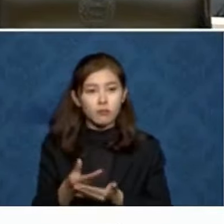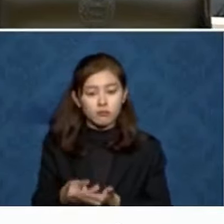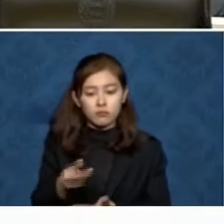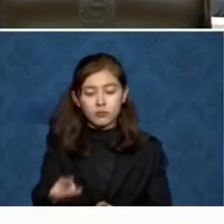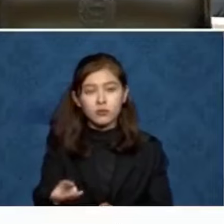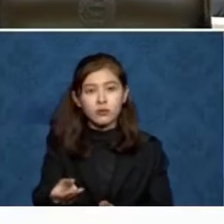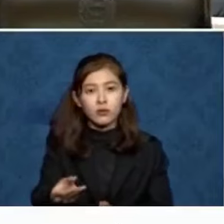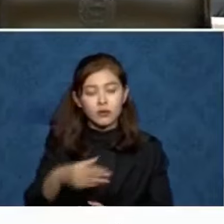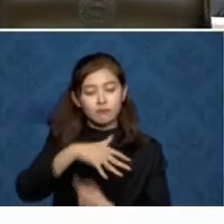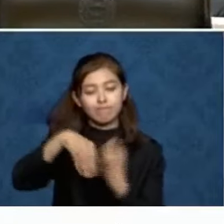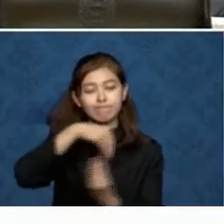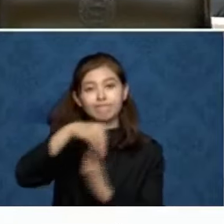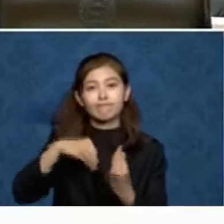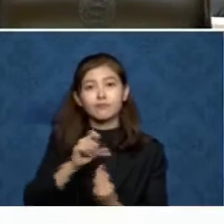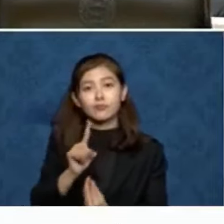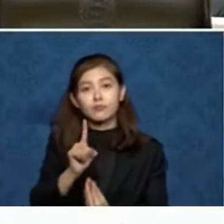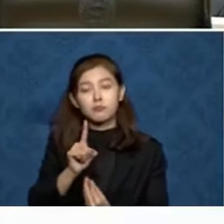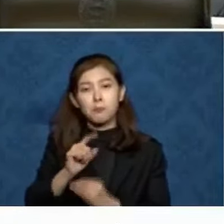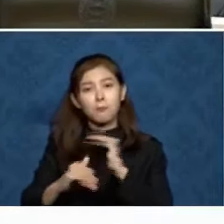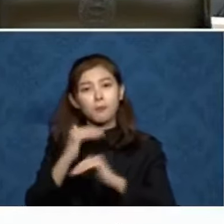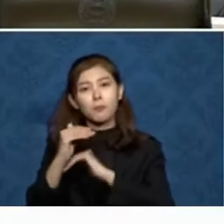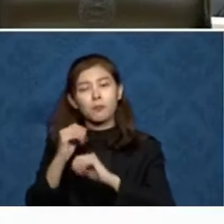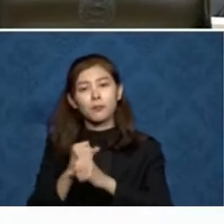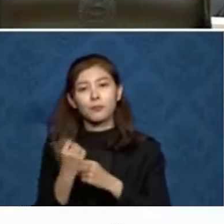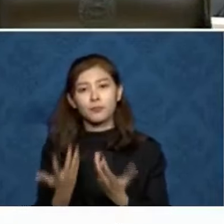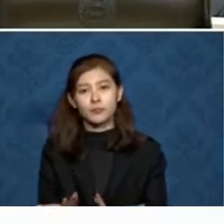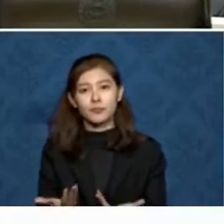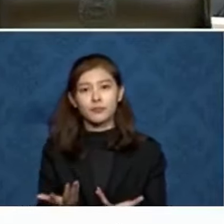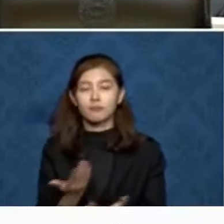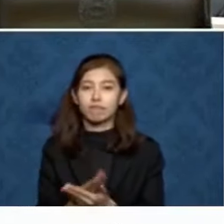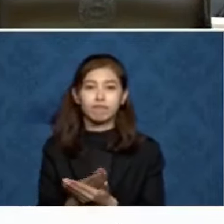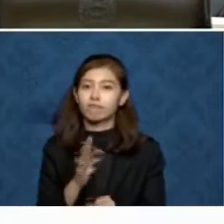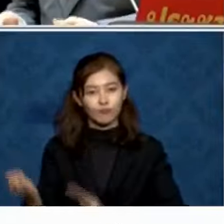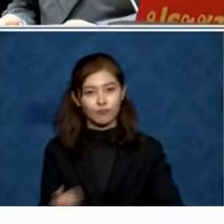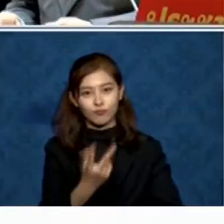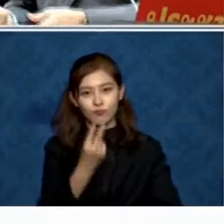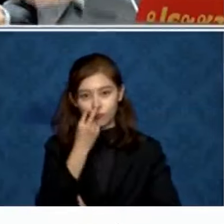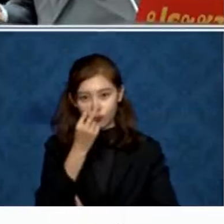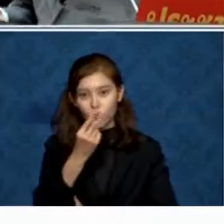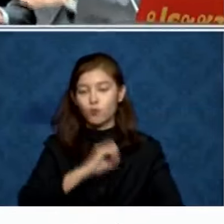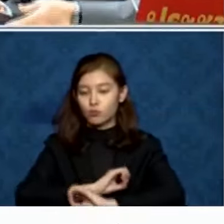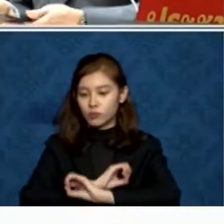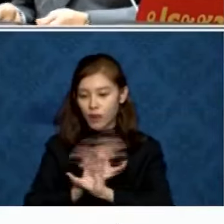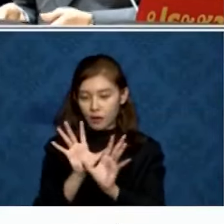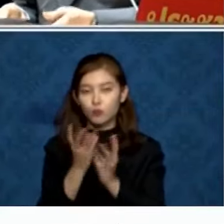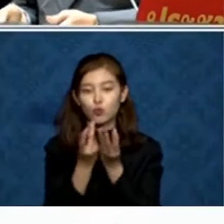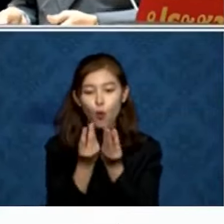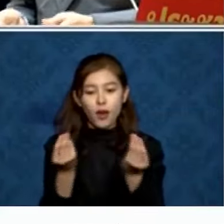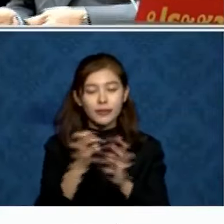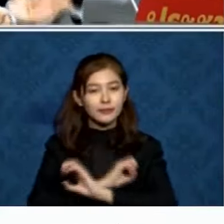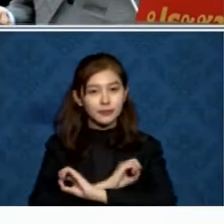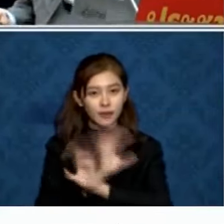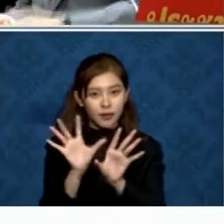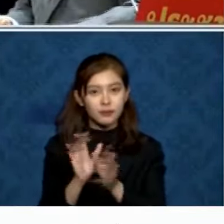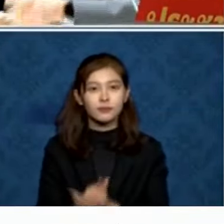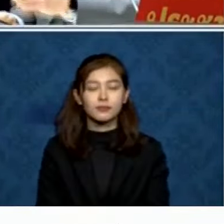จุรินทร์เนี่ยก็ร้อนขึ้นเรื่อยๆนะบอกงบประมาณฉบับเนี้ยจากคิดใหญ่ทำเป็นก็คือมีการเรียกว่าแนะ